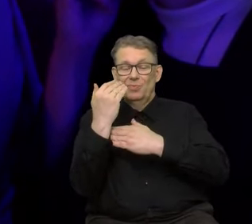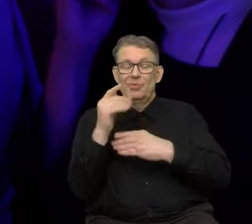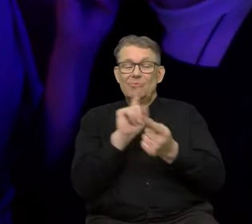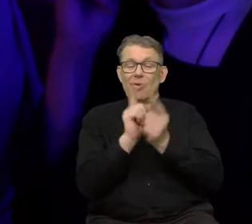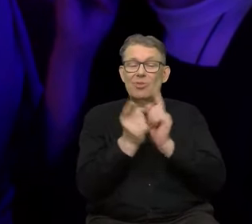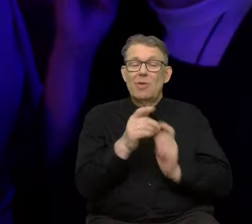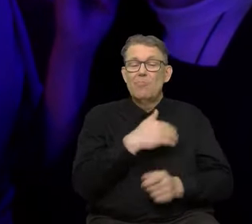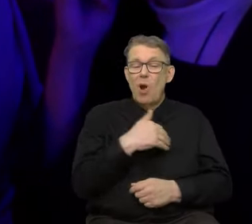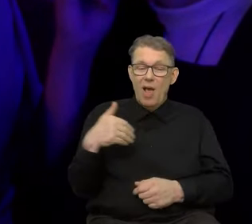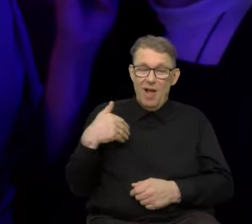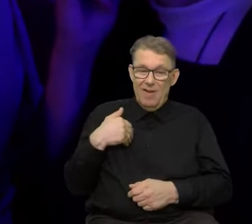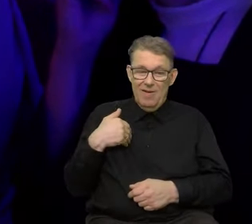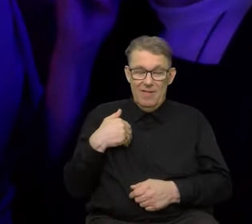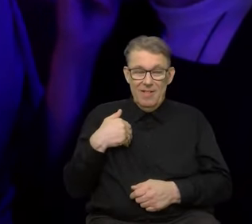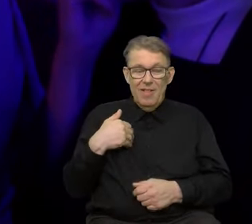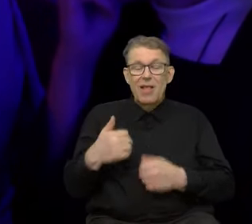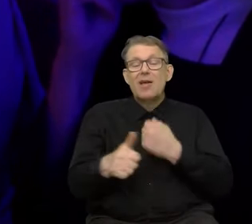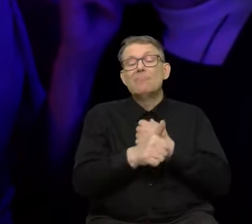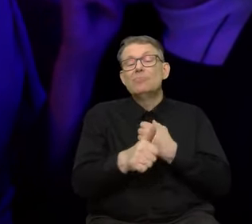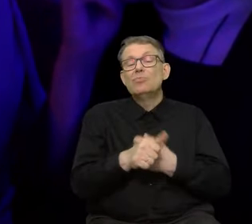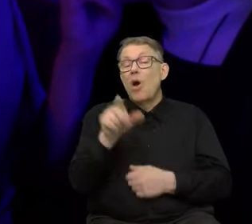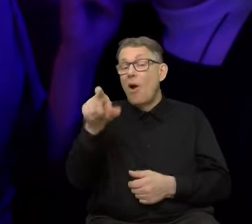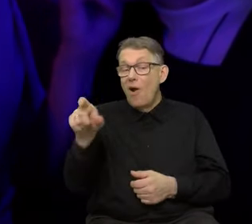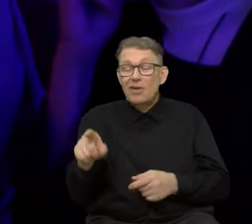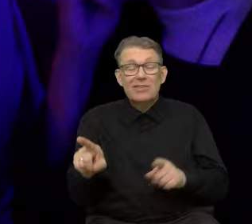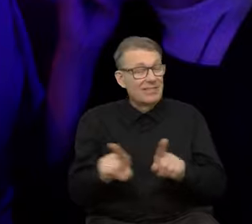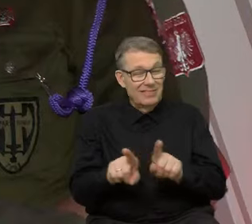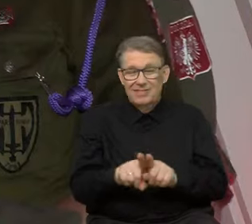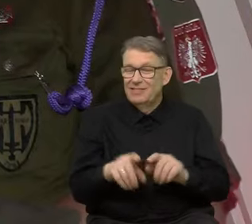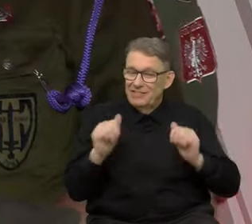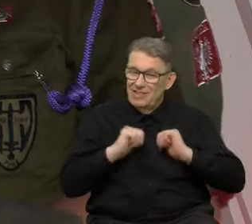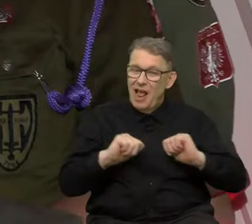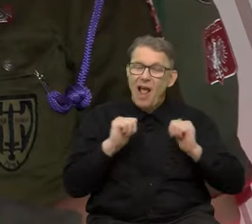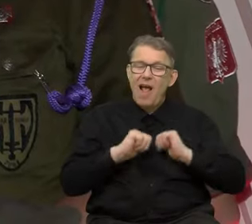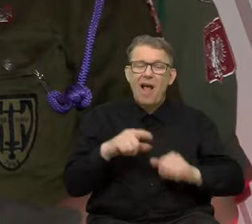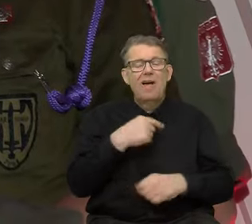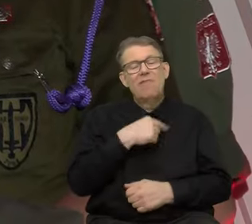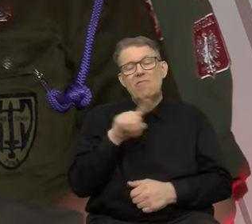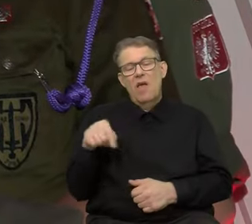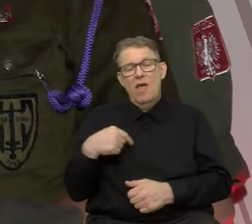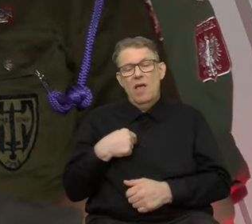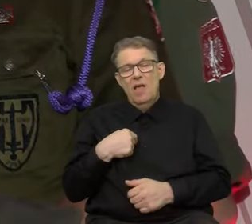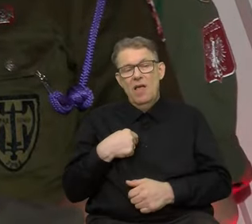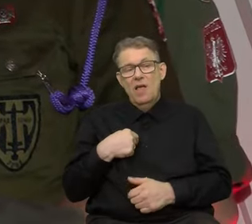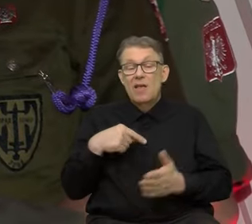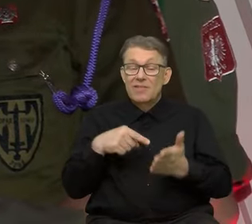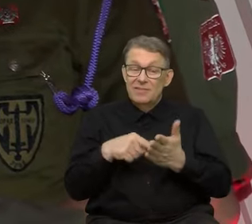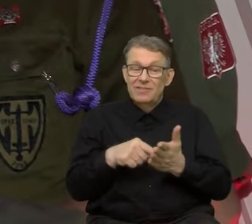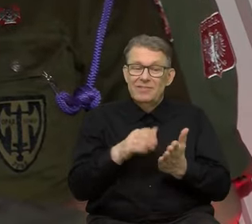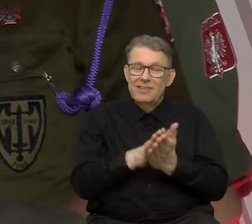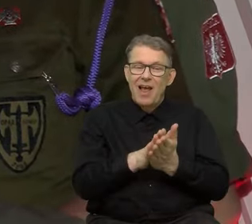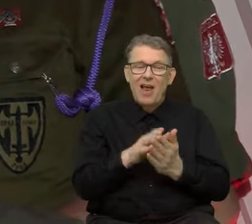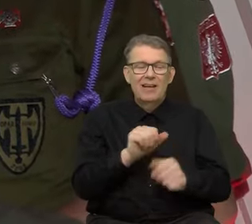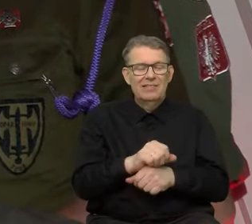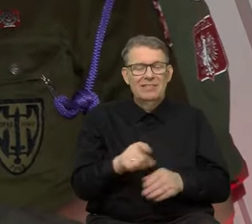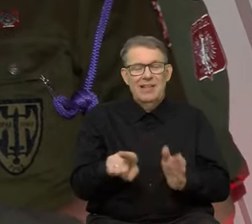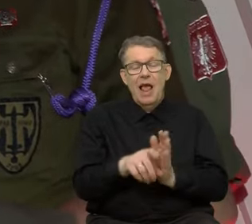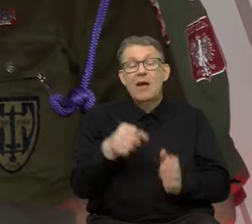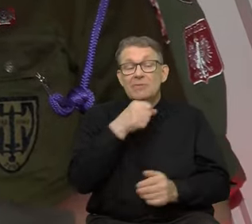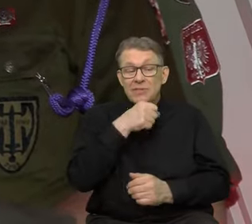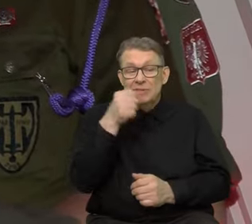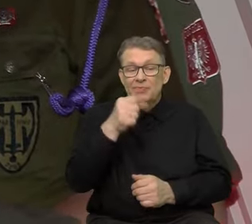Polakami, bo oni też czekają na nas. I zwykle ta nagroda jest dla dorosłych,